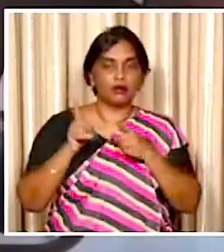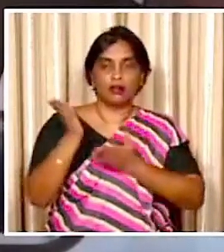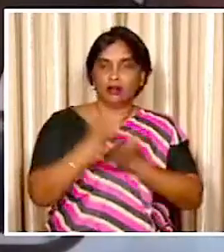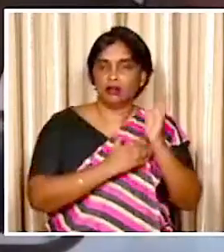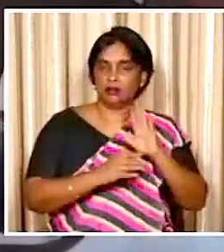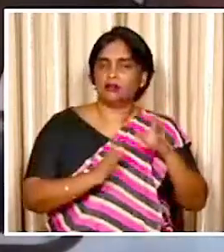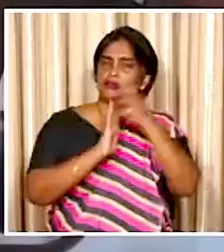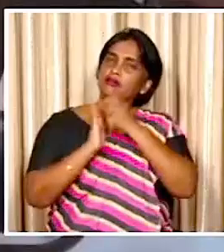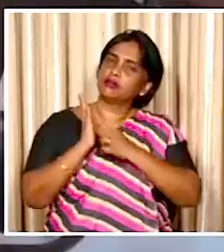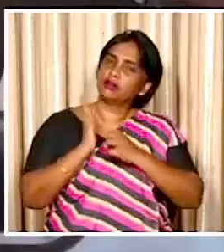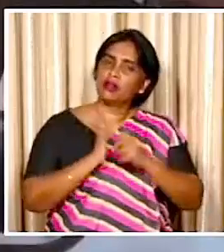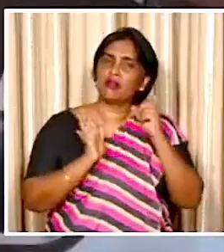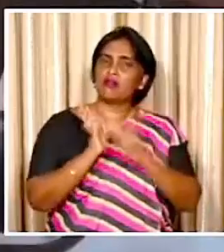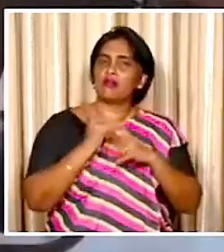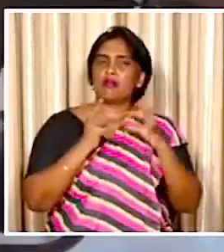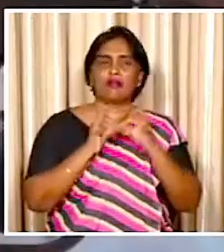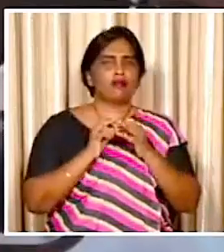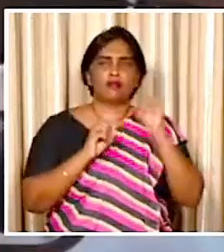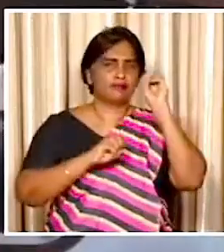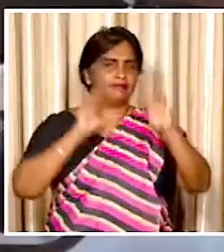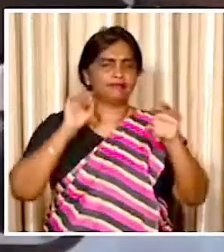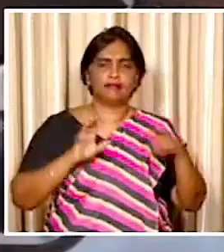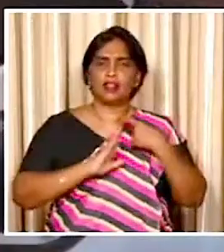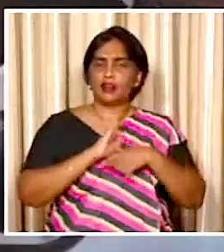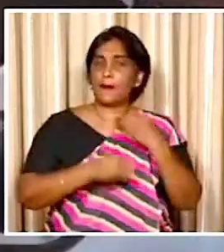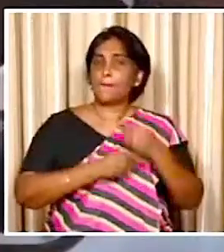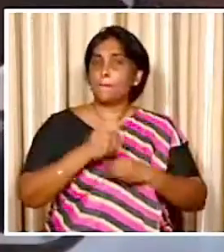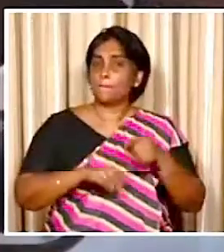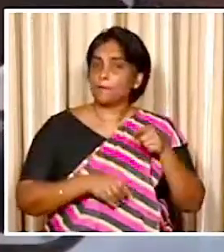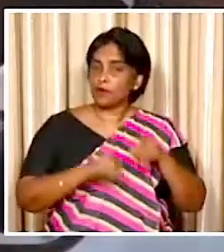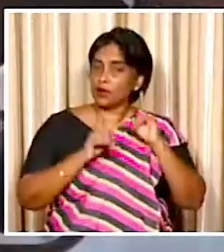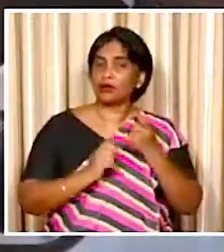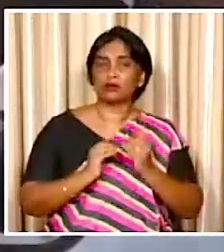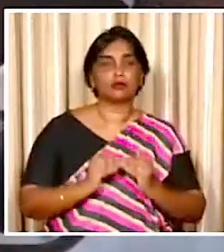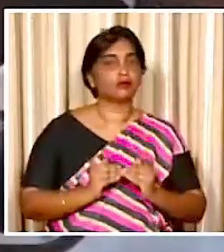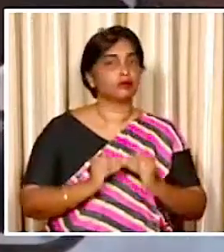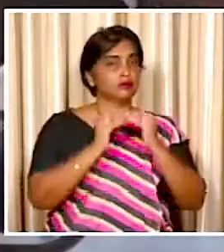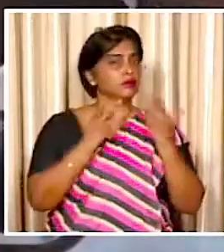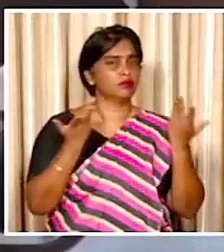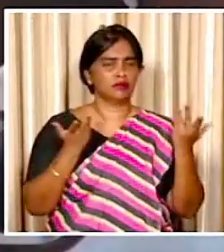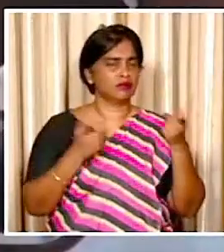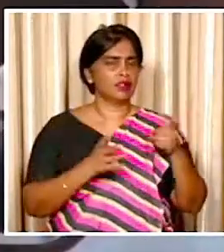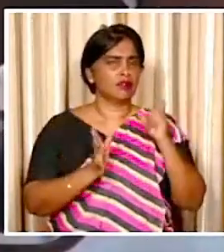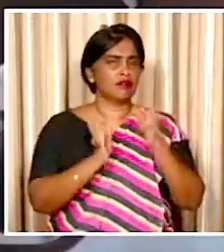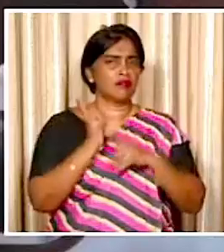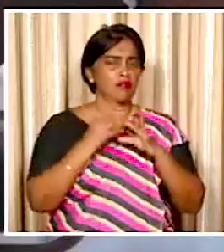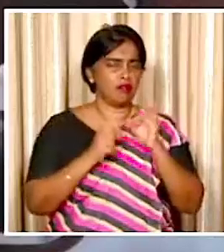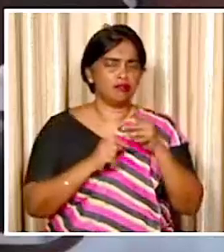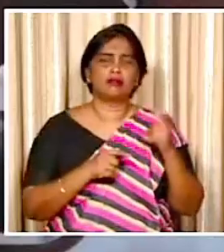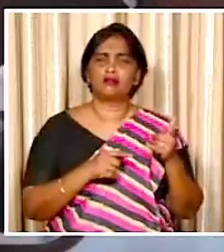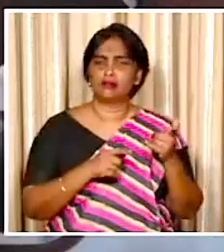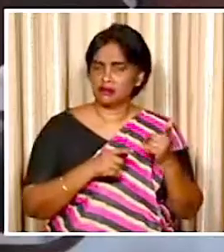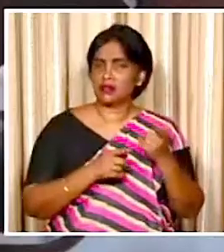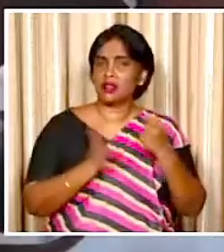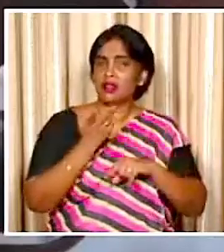තියෙනවා. රට පුරාම කැසිනෝ ශාලා දාන. ඔබතුමන්ලා රටේ නිෂ්පාදනය මත ආර්ථිකය නංවනව වෙනුවට මේ කැසිනෝ වලින්